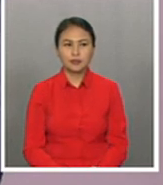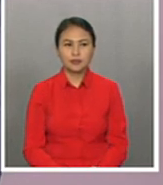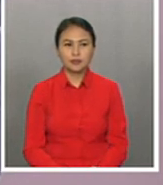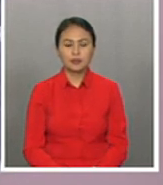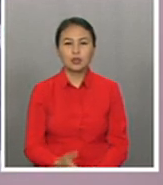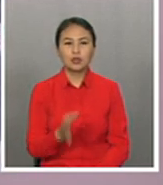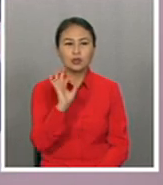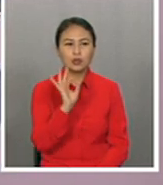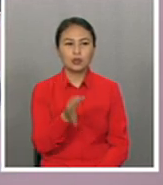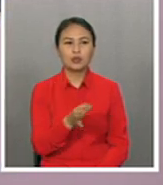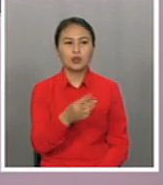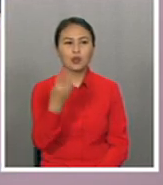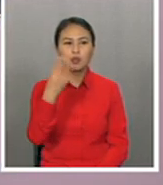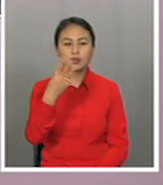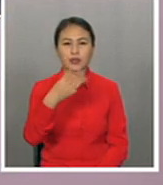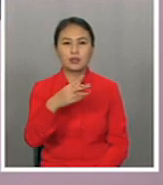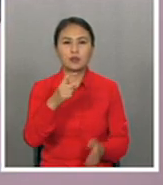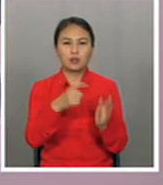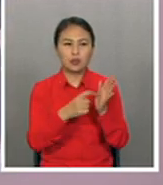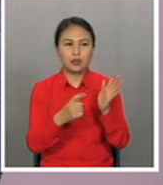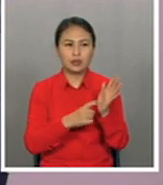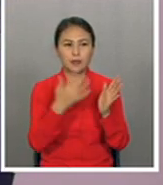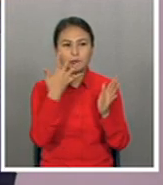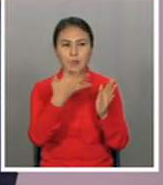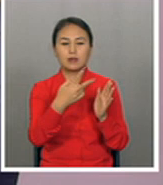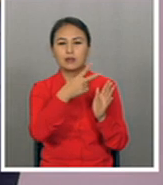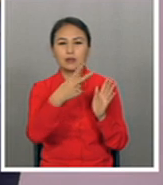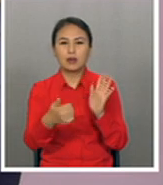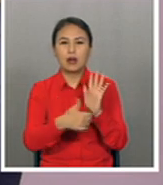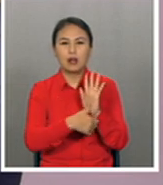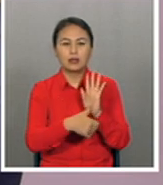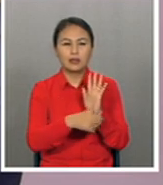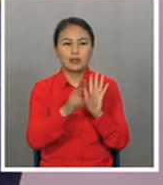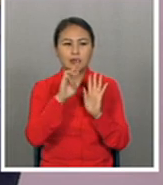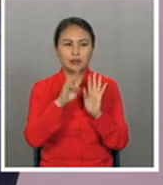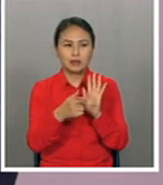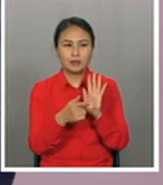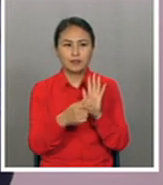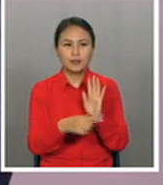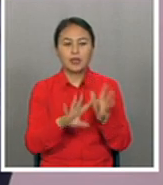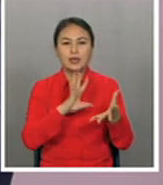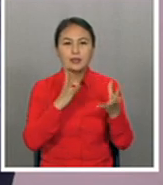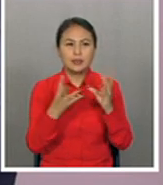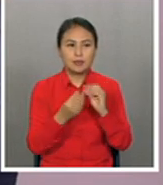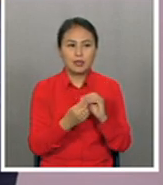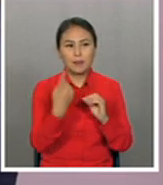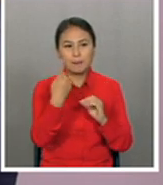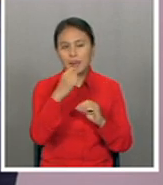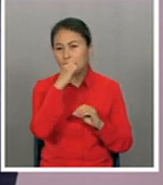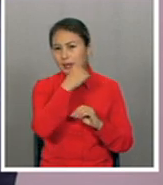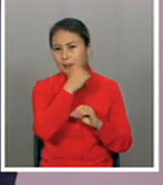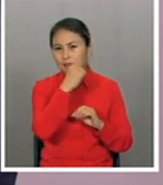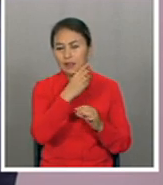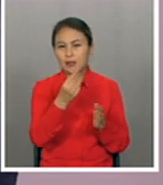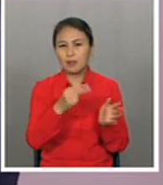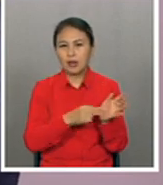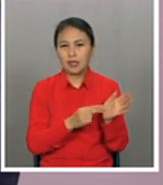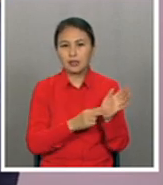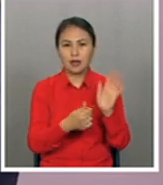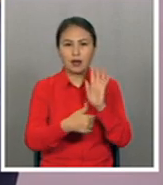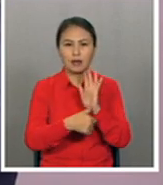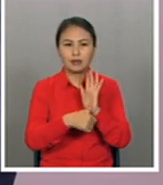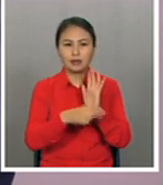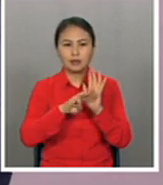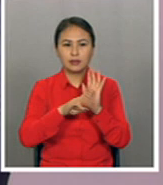Дұрыс, 30 пен 5-тің бөліндісі 6-ға тең болады. Демек, 1 кәмпиттің бағасы 6